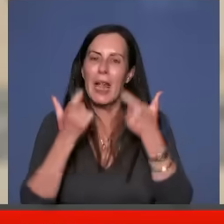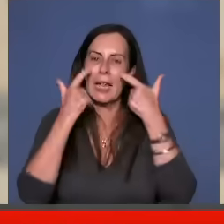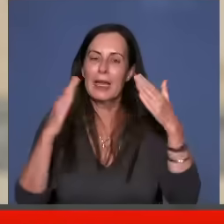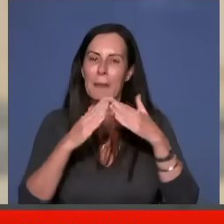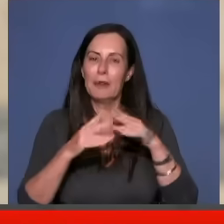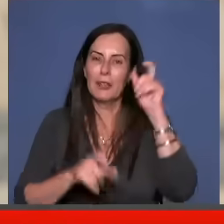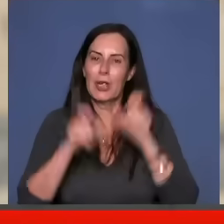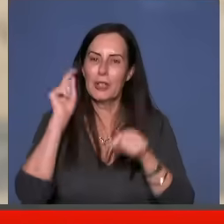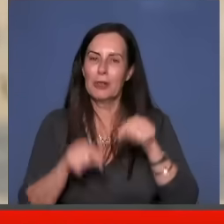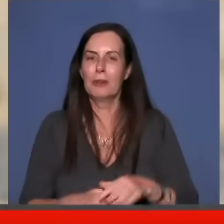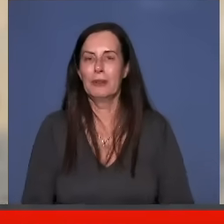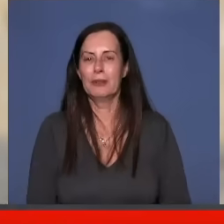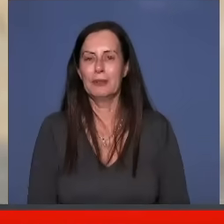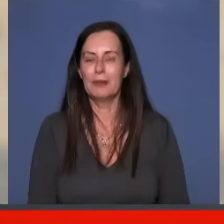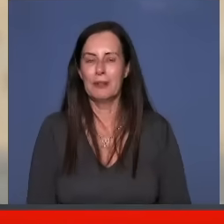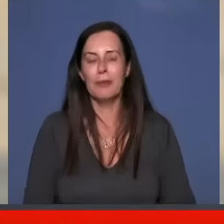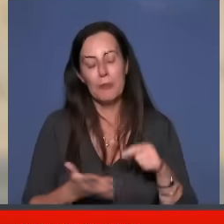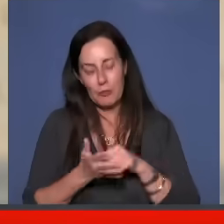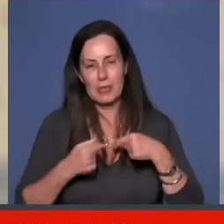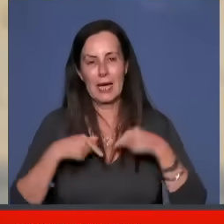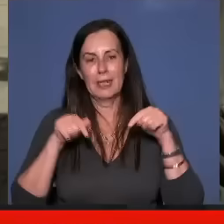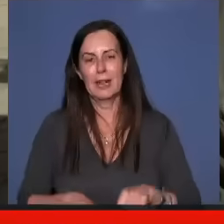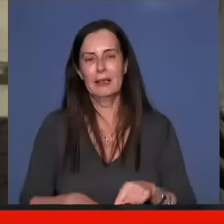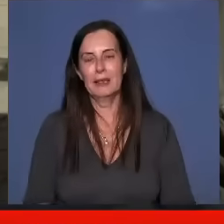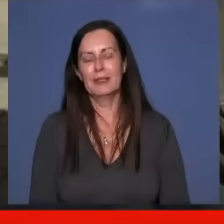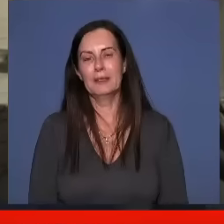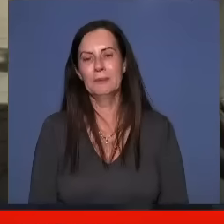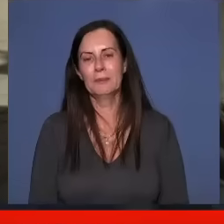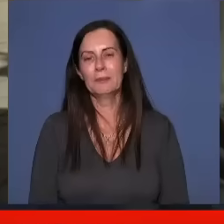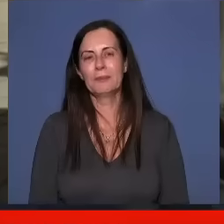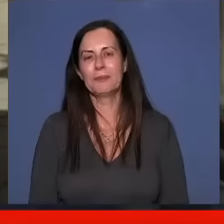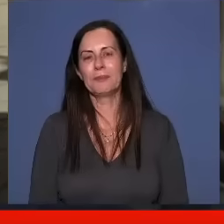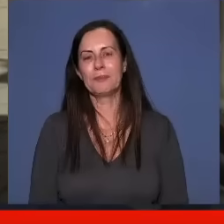בשביל להגל על הבית ועל האנשים פה, ובשביל זה אני כאן.